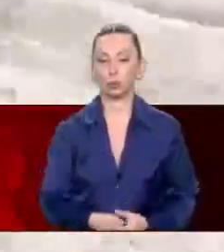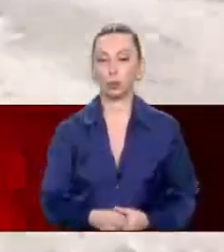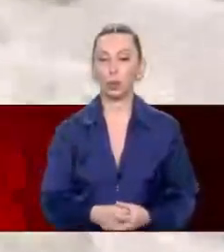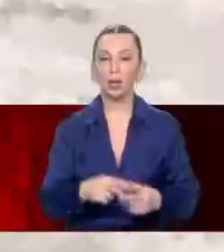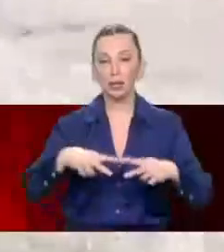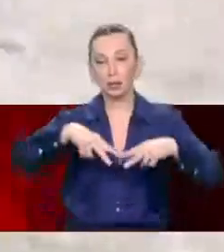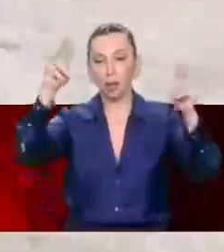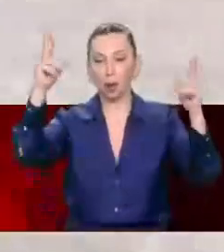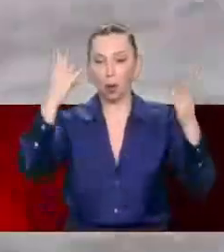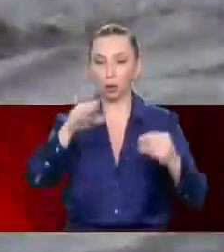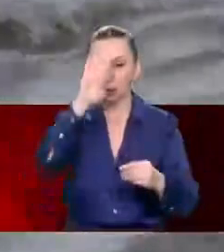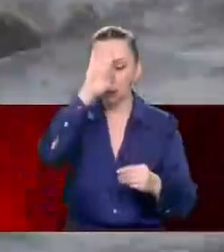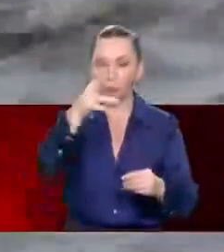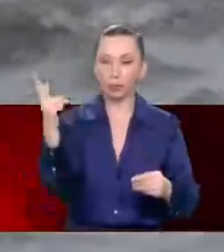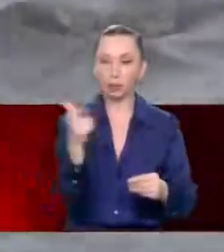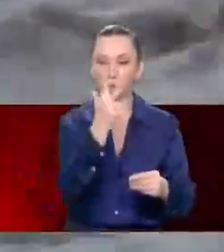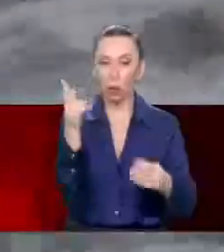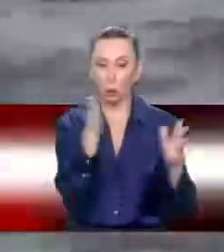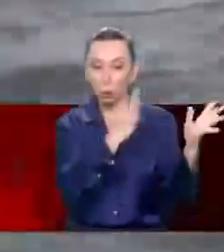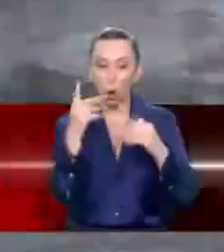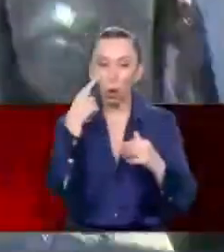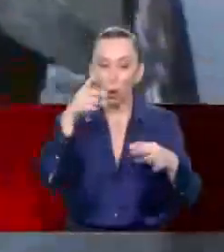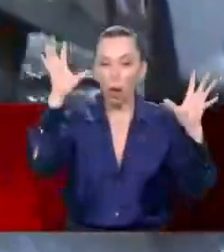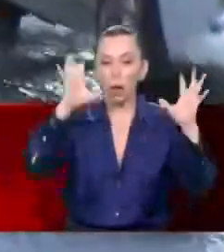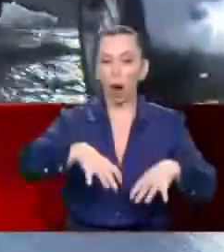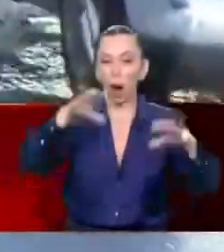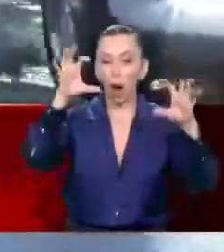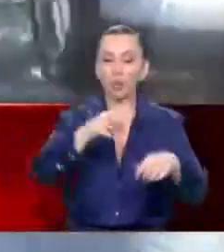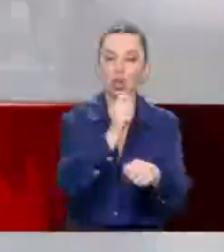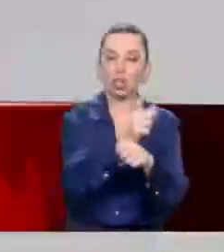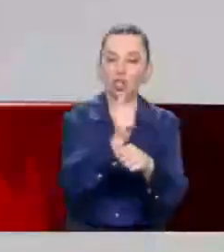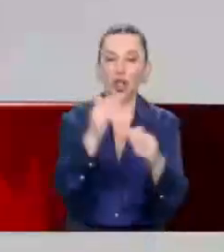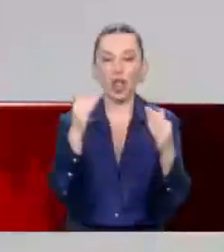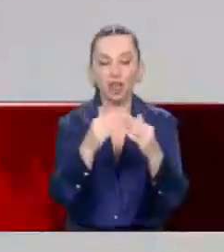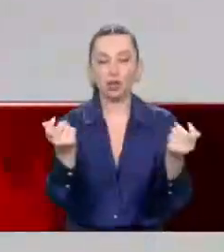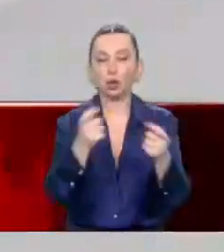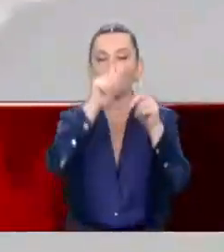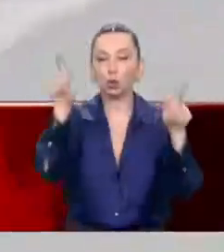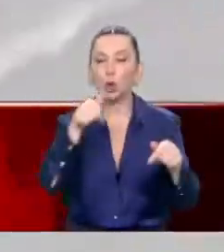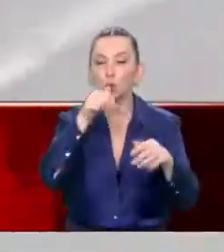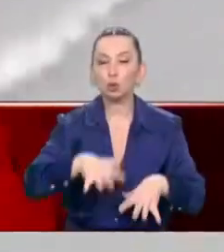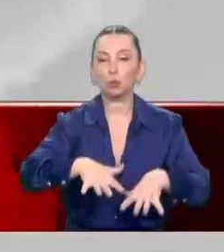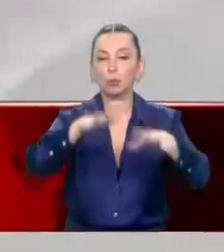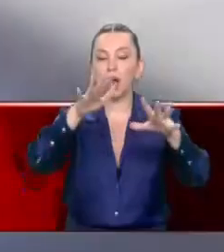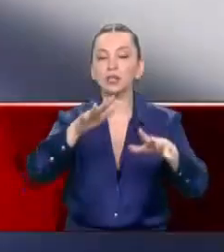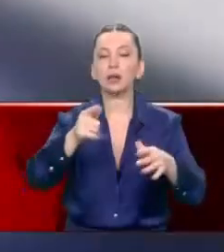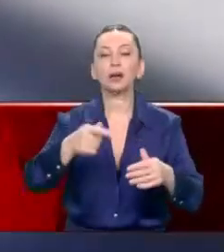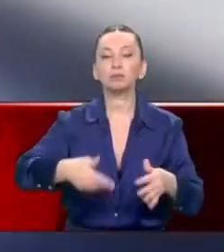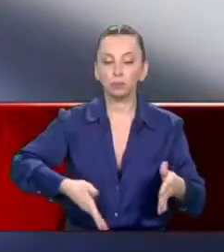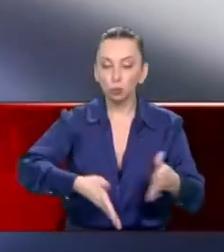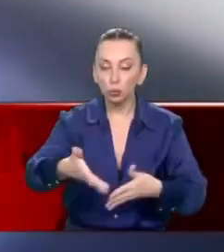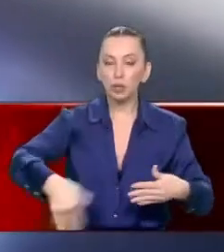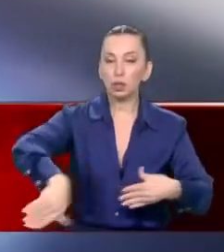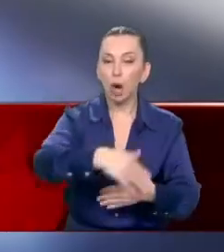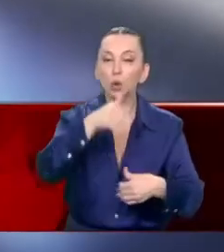Gün ağarınca İstanbul'da şiddetli rüzgar yerini sağanağa bıraktı. Birçok ilçede ev ve iş yerlerini su bastı, caddeler göle döndü. Gel alayım,